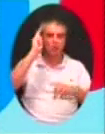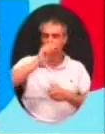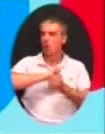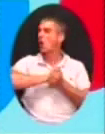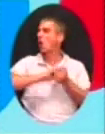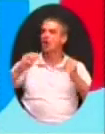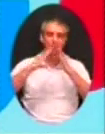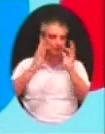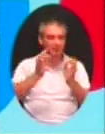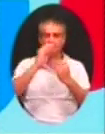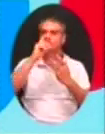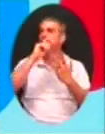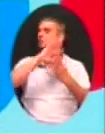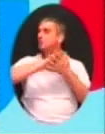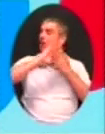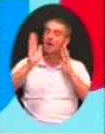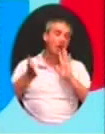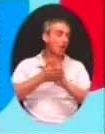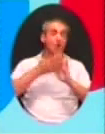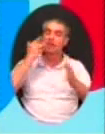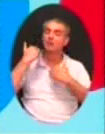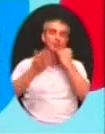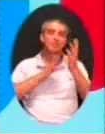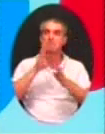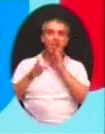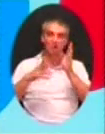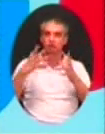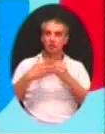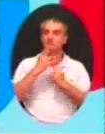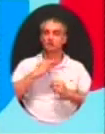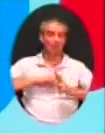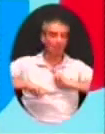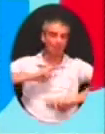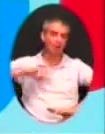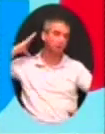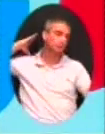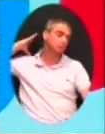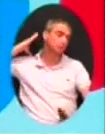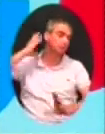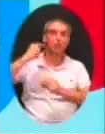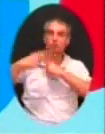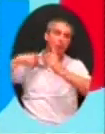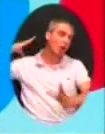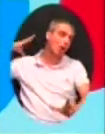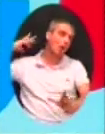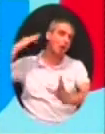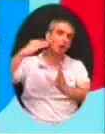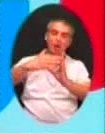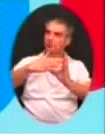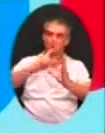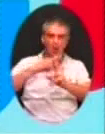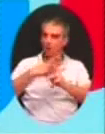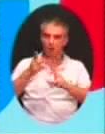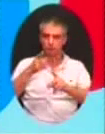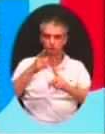החורבן, וכל מראים בשין שעם ישראל עבר בכל הדורות, לא רק